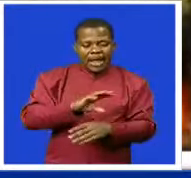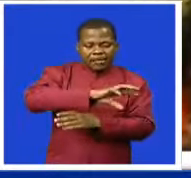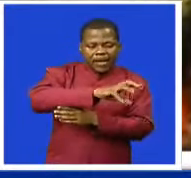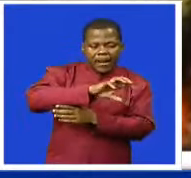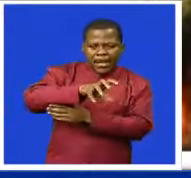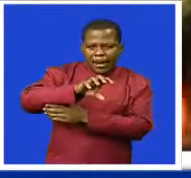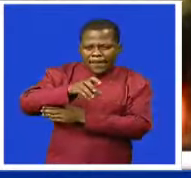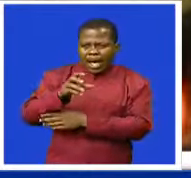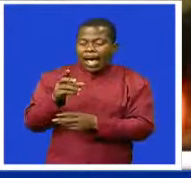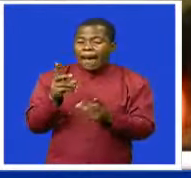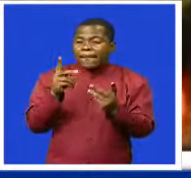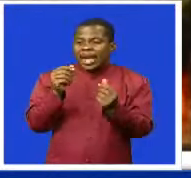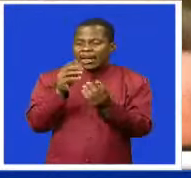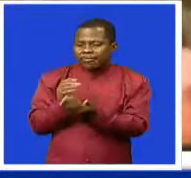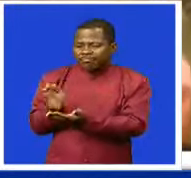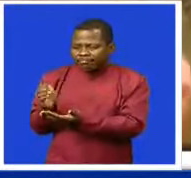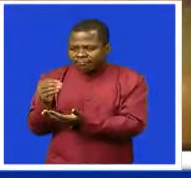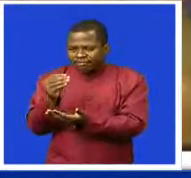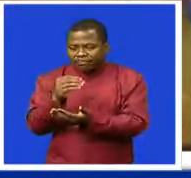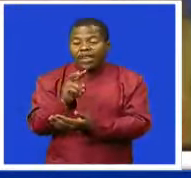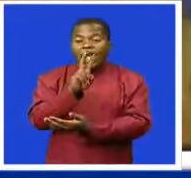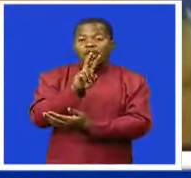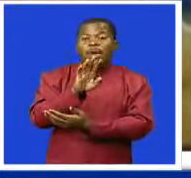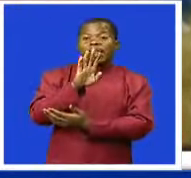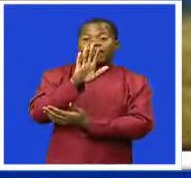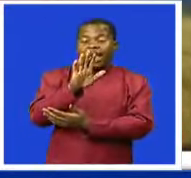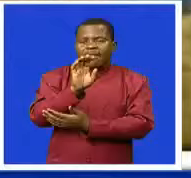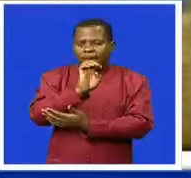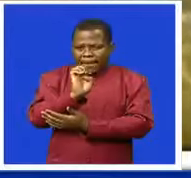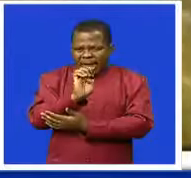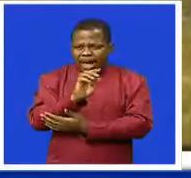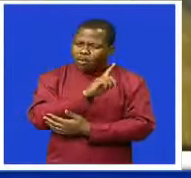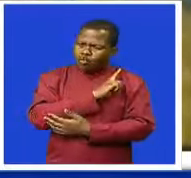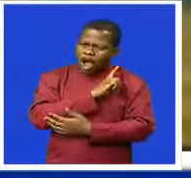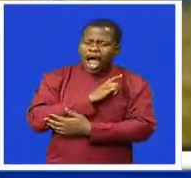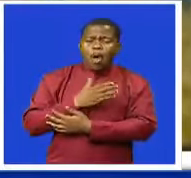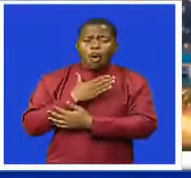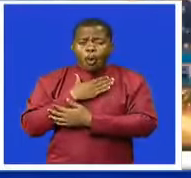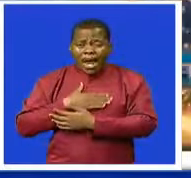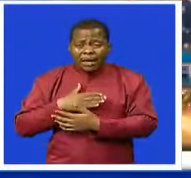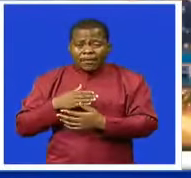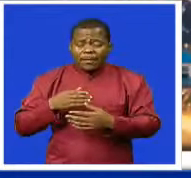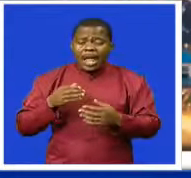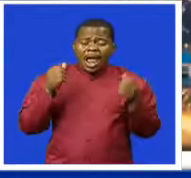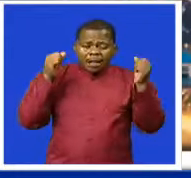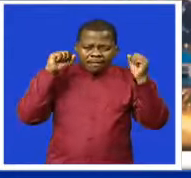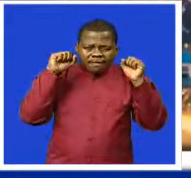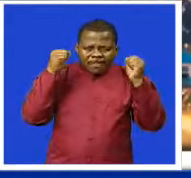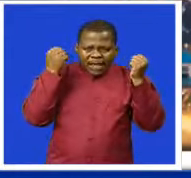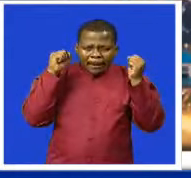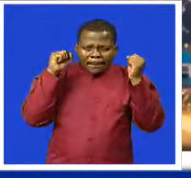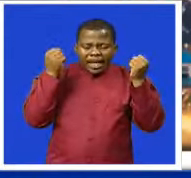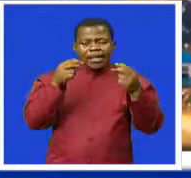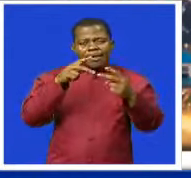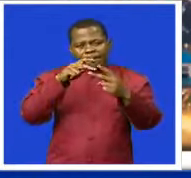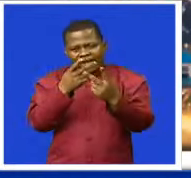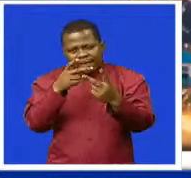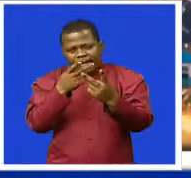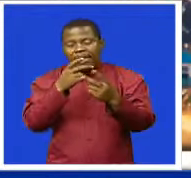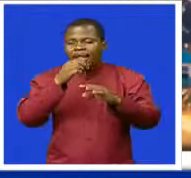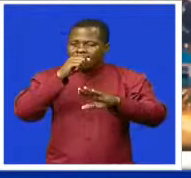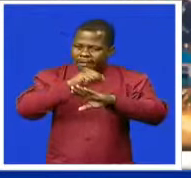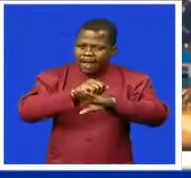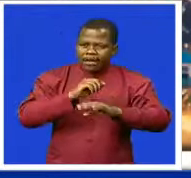kulungiswe le njini. Etindzabeni Eswatini TV ngingibongosi Magagula emliba. Thishela nhloko wesikola